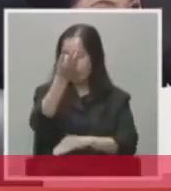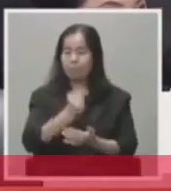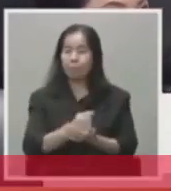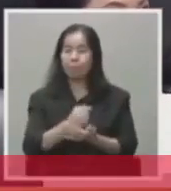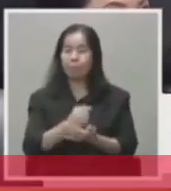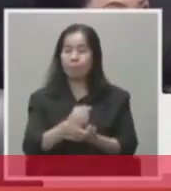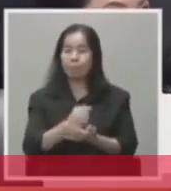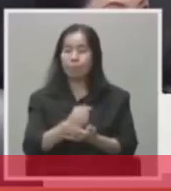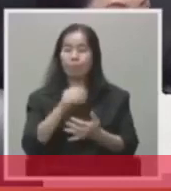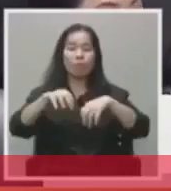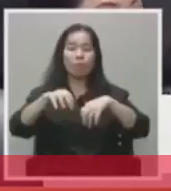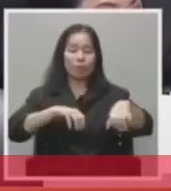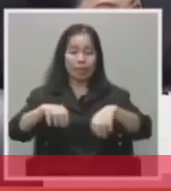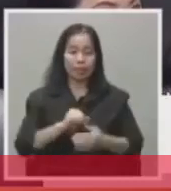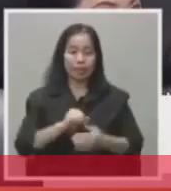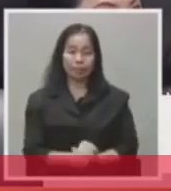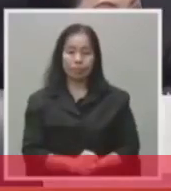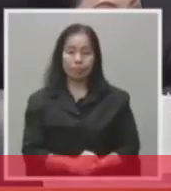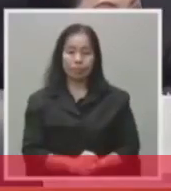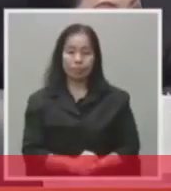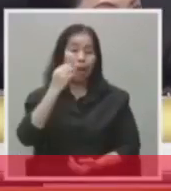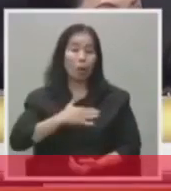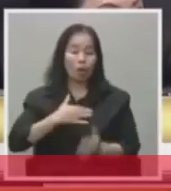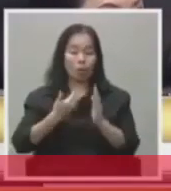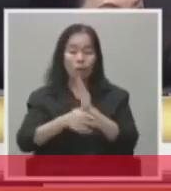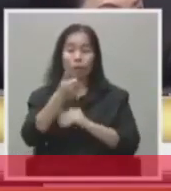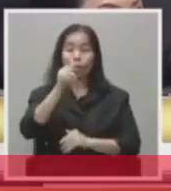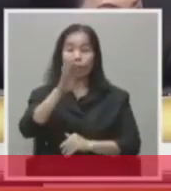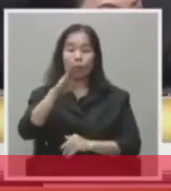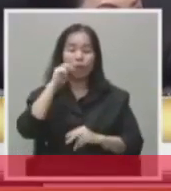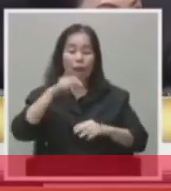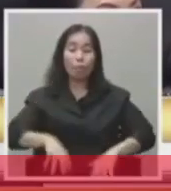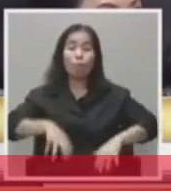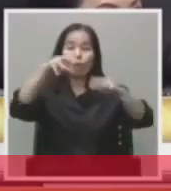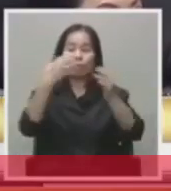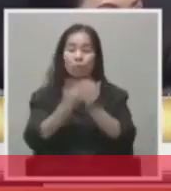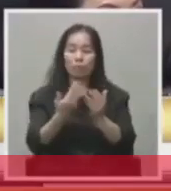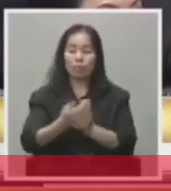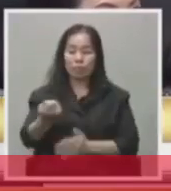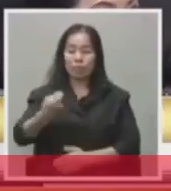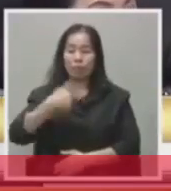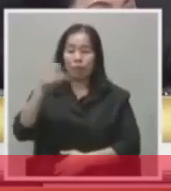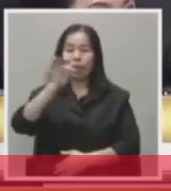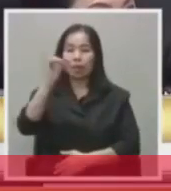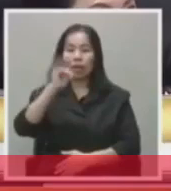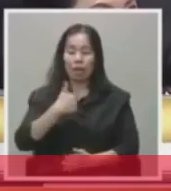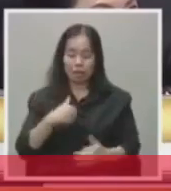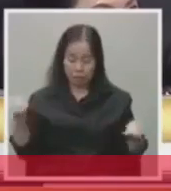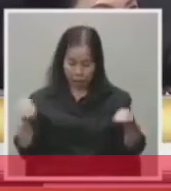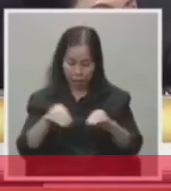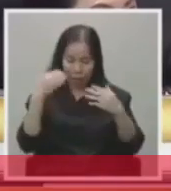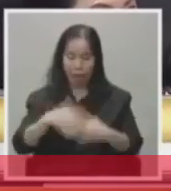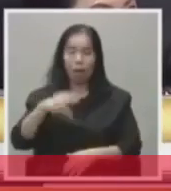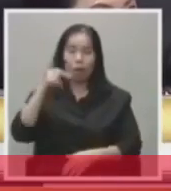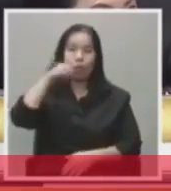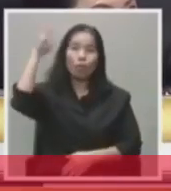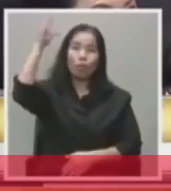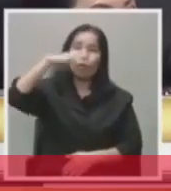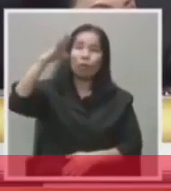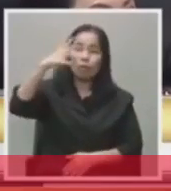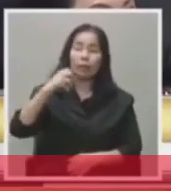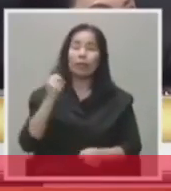ครับคนอุบลบ้านผมน้ำท่วมน้ำเงินยังไม่ได้เลยไอ้ซ่อมบ้านน่ะมันจะแล้งอีกแล้วเดี๋ยวเงินภัยแล้งก็ยังไม่ได้เดี๋ยวท่ว